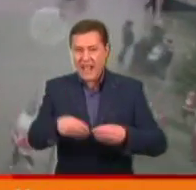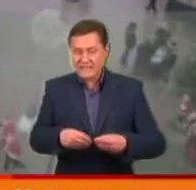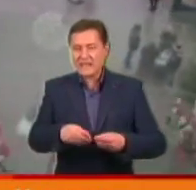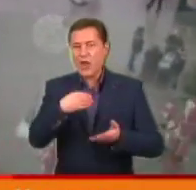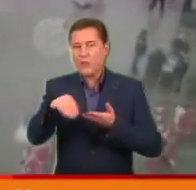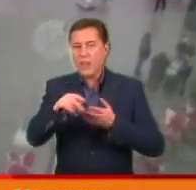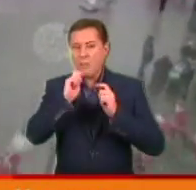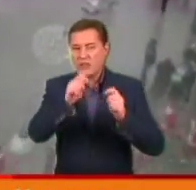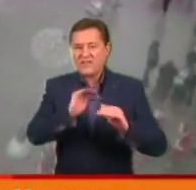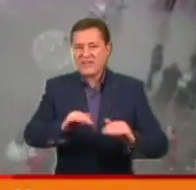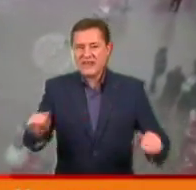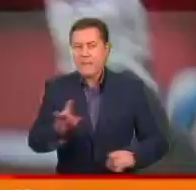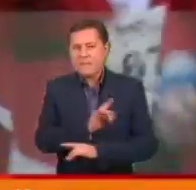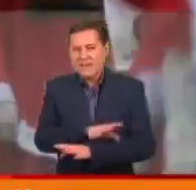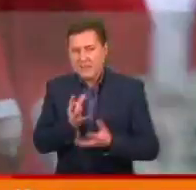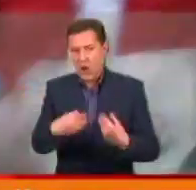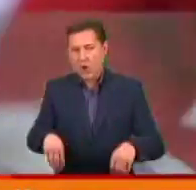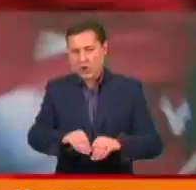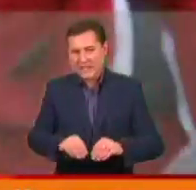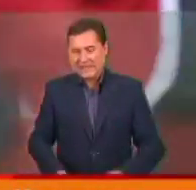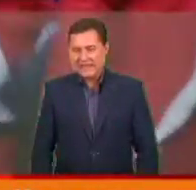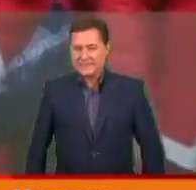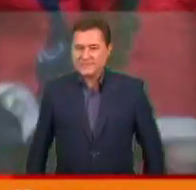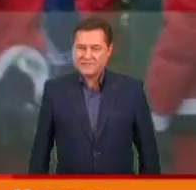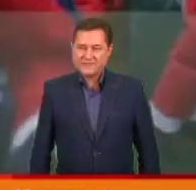подарунків дітям із бідних родин.